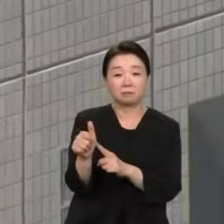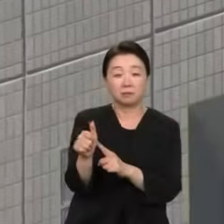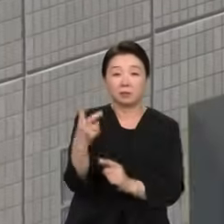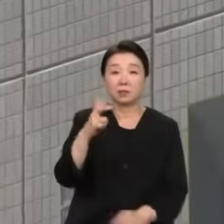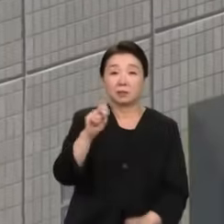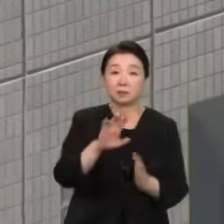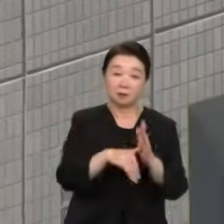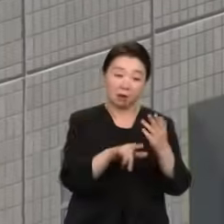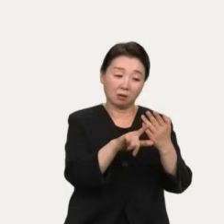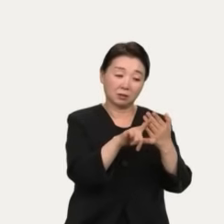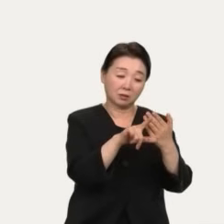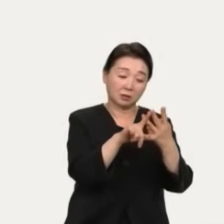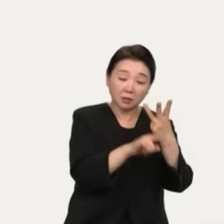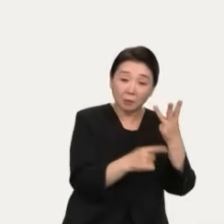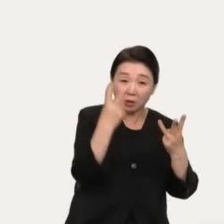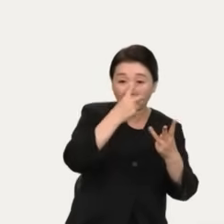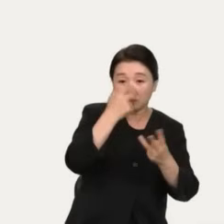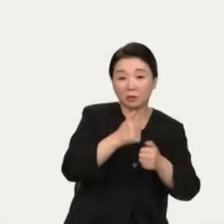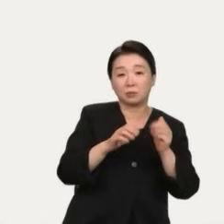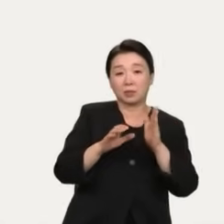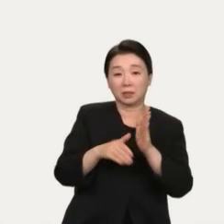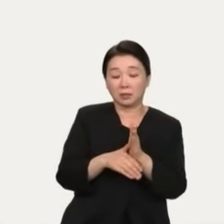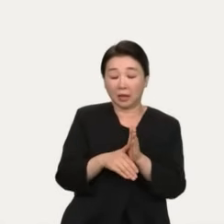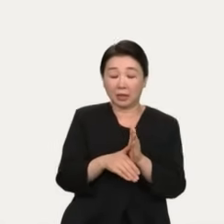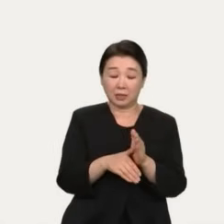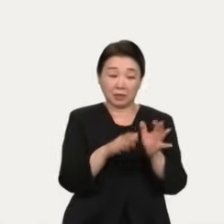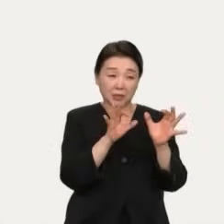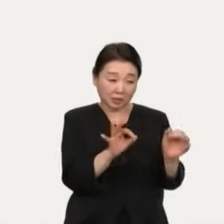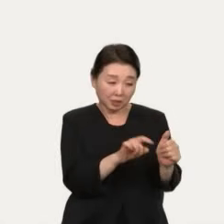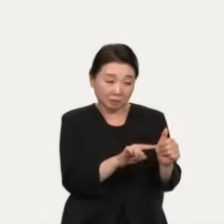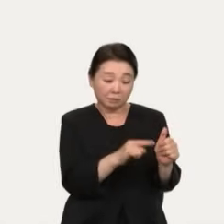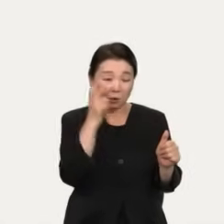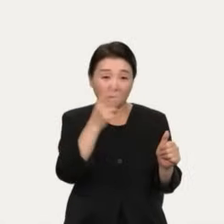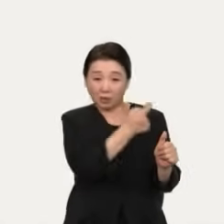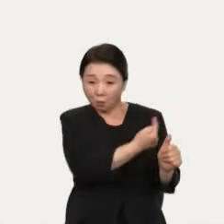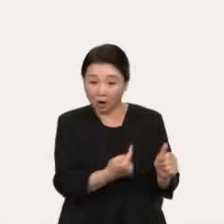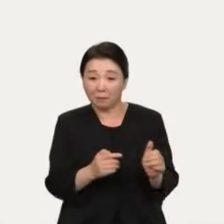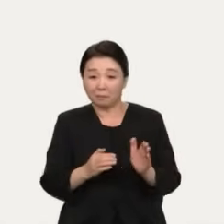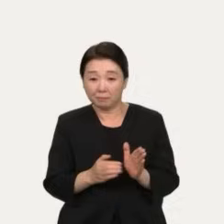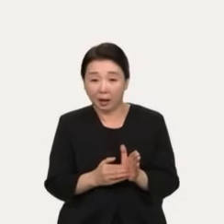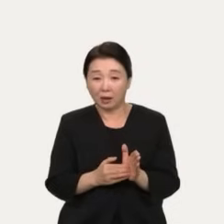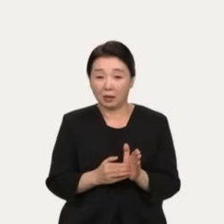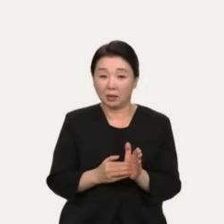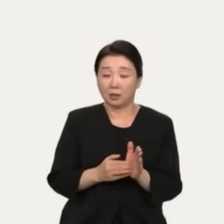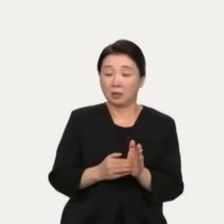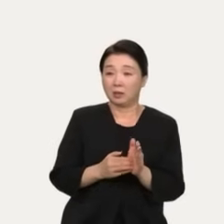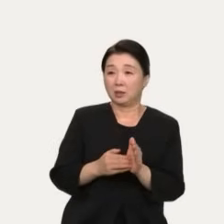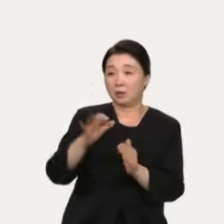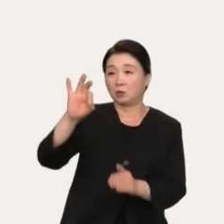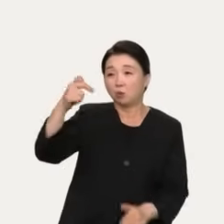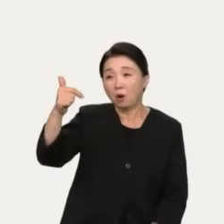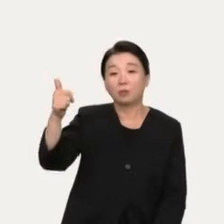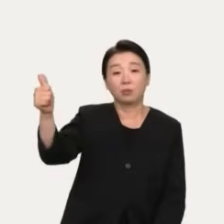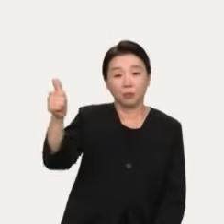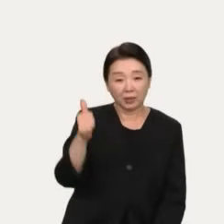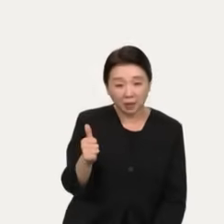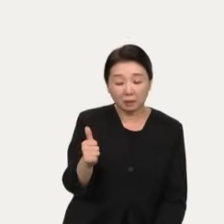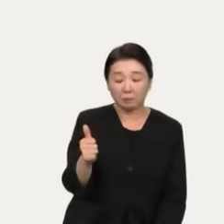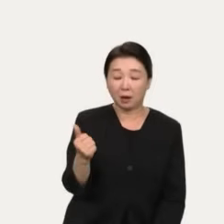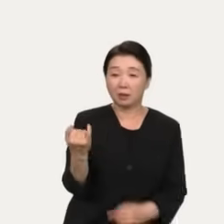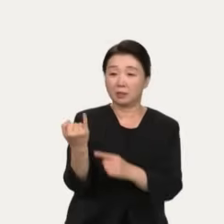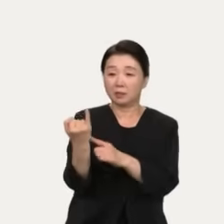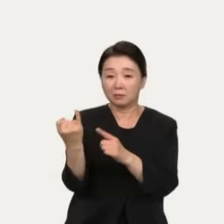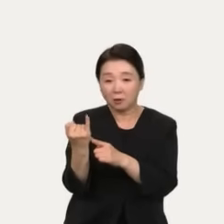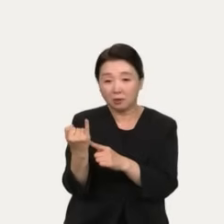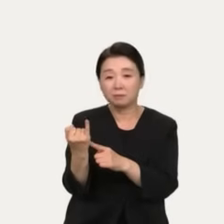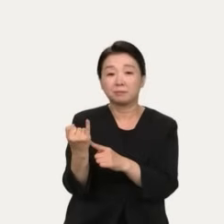3월 검찰조사에서 김씨가 회사에 찾아온 적이 있었는데 권호수 전 도이치모터스 회장이 김건희 대표님의 후배라고